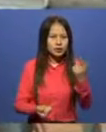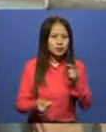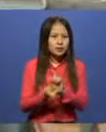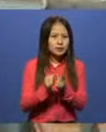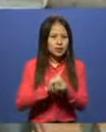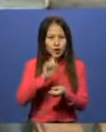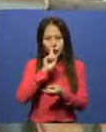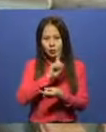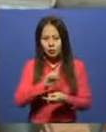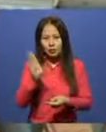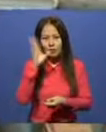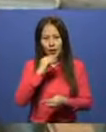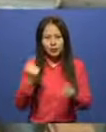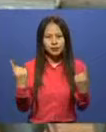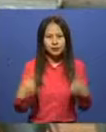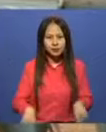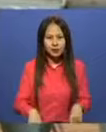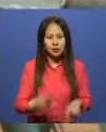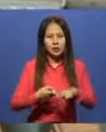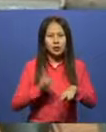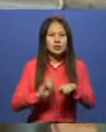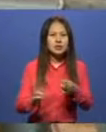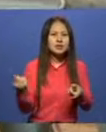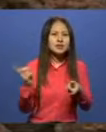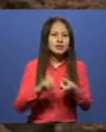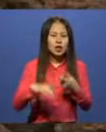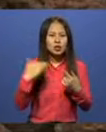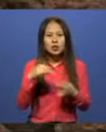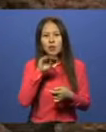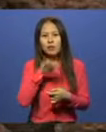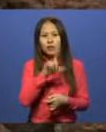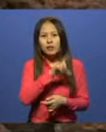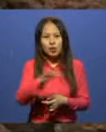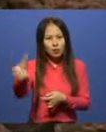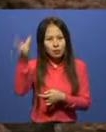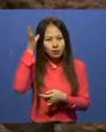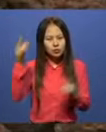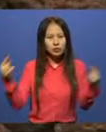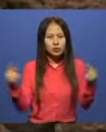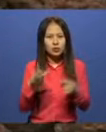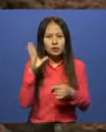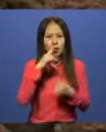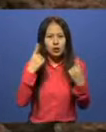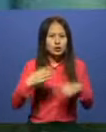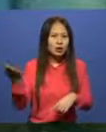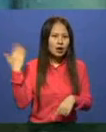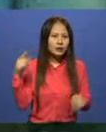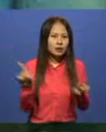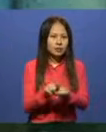жылда өндірістің күйреуіне әкеп соғуы әбден мүмкін. Ал мамандар қазірдің өзінде де талай кеніштің тақырға отырғанын